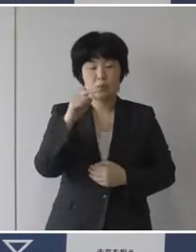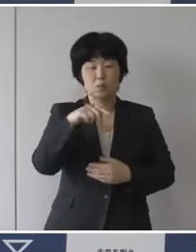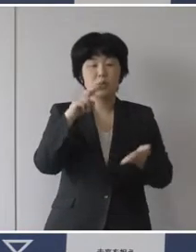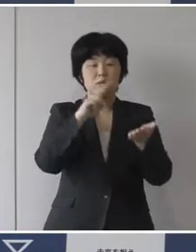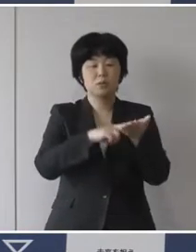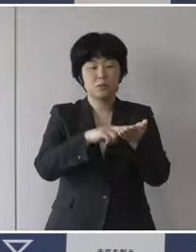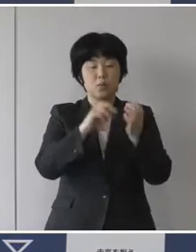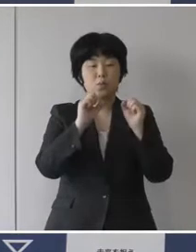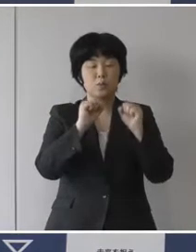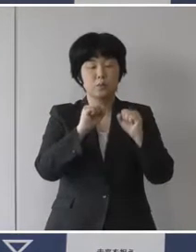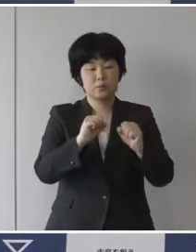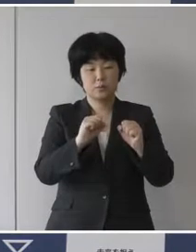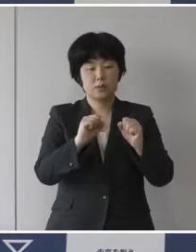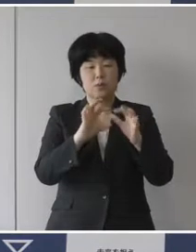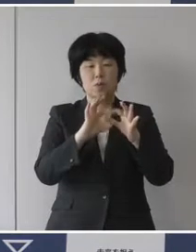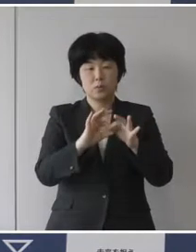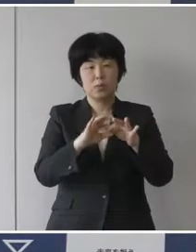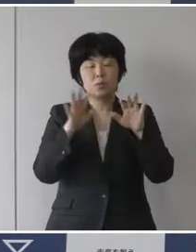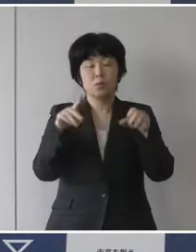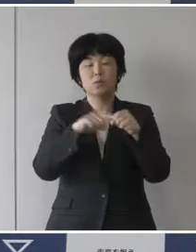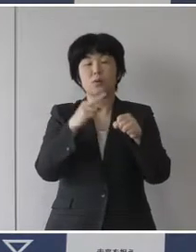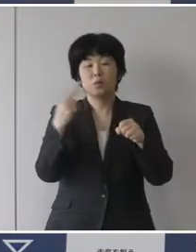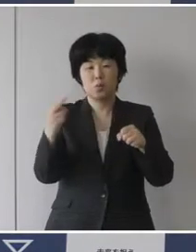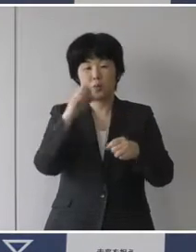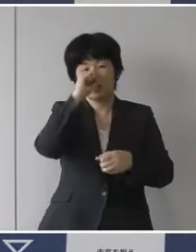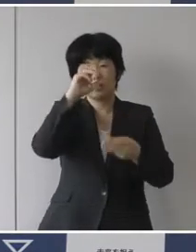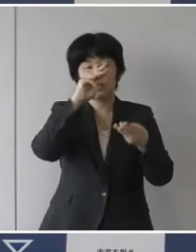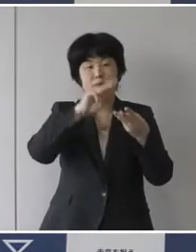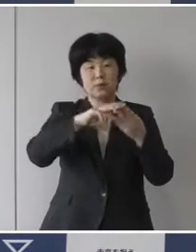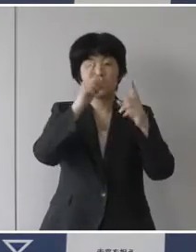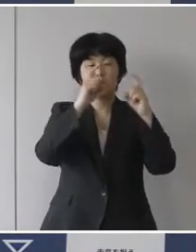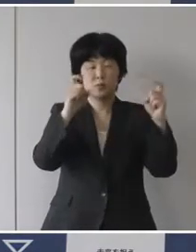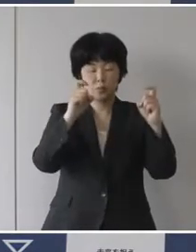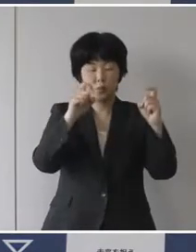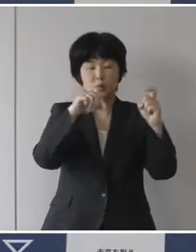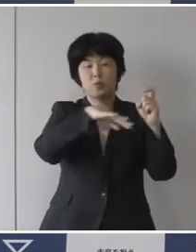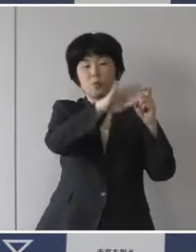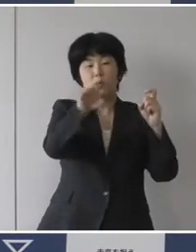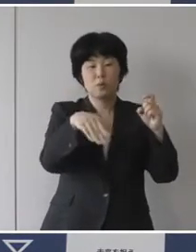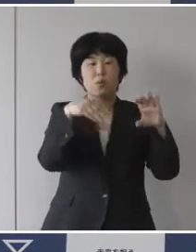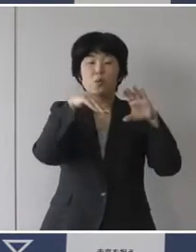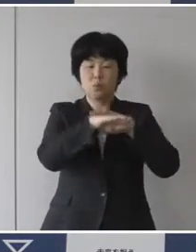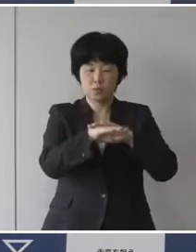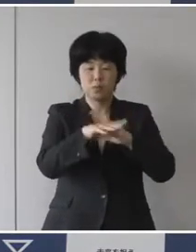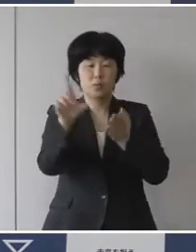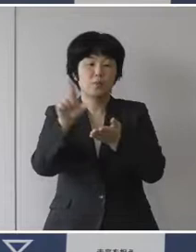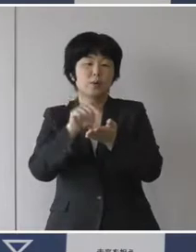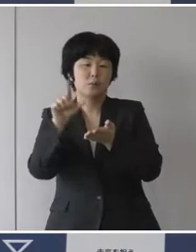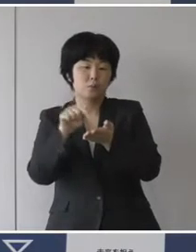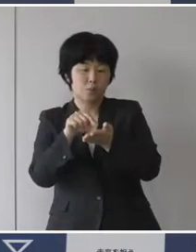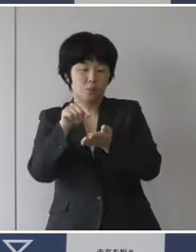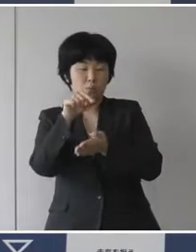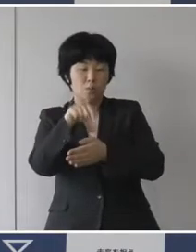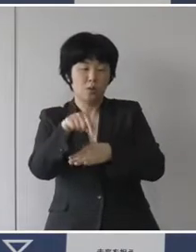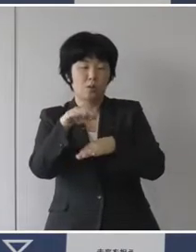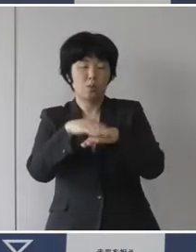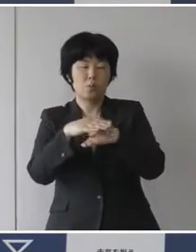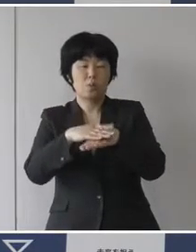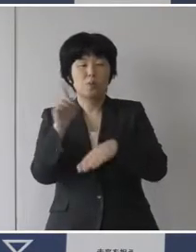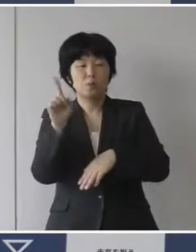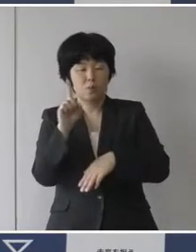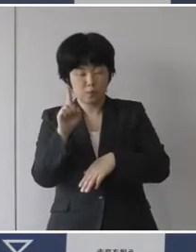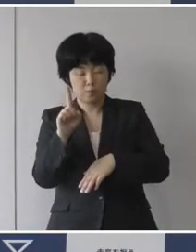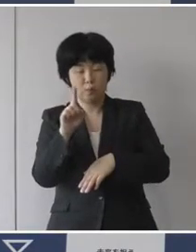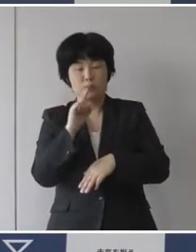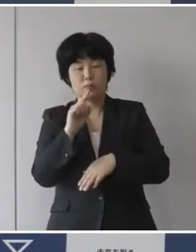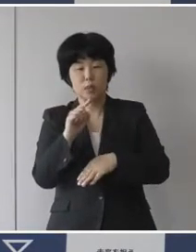年度は、吉田城址の保存とですね、活用、これをどうしていくかということで、基本方針を